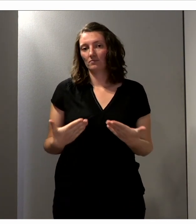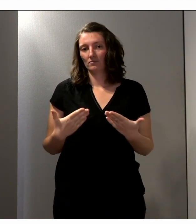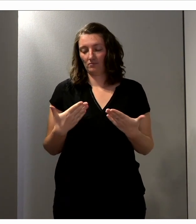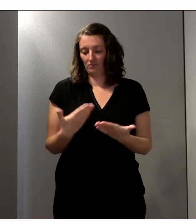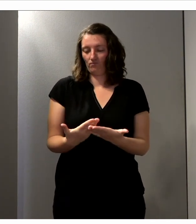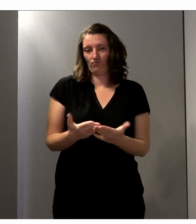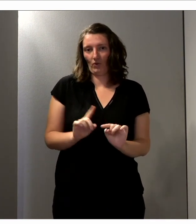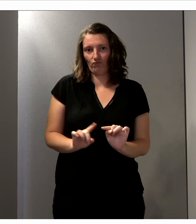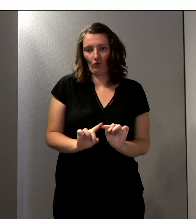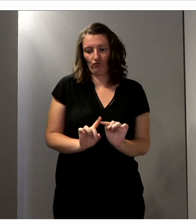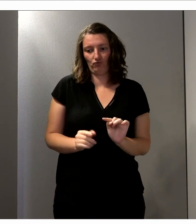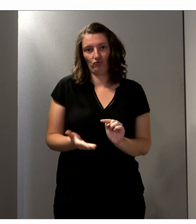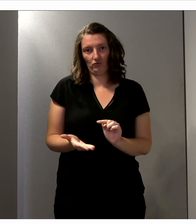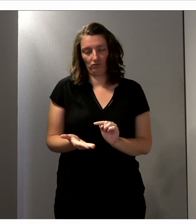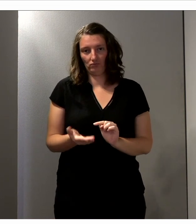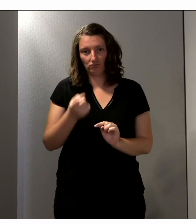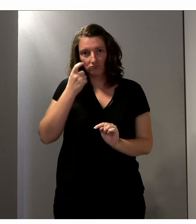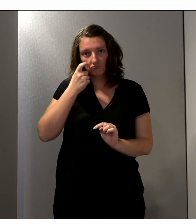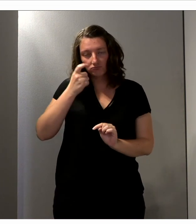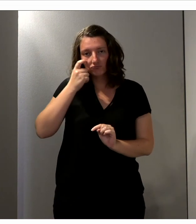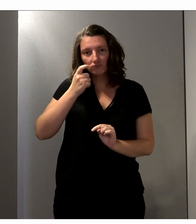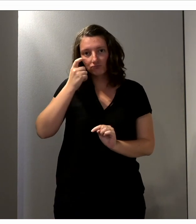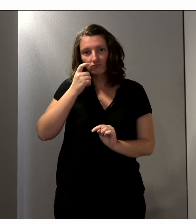cette chose-là est